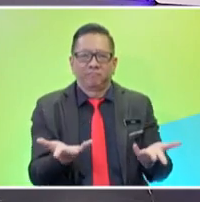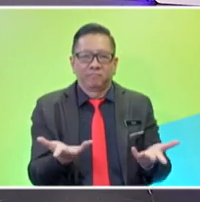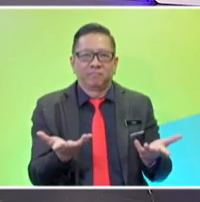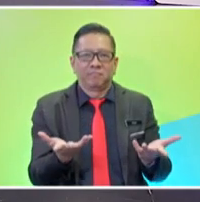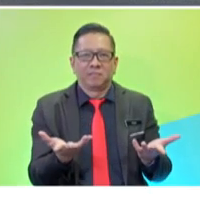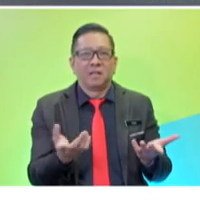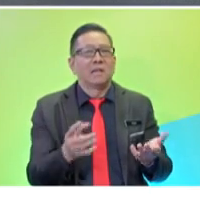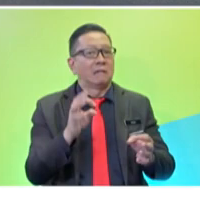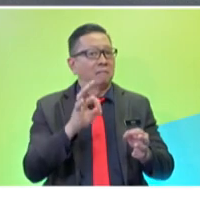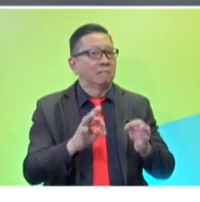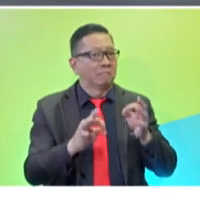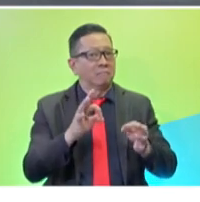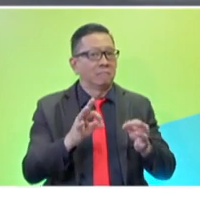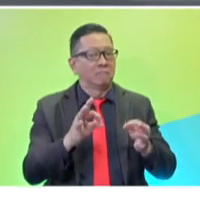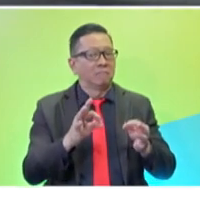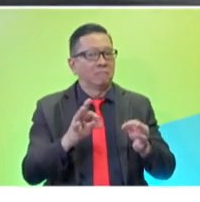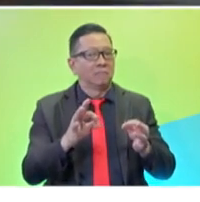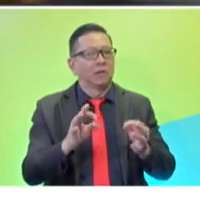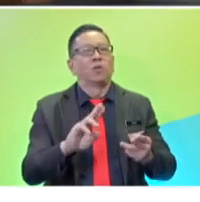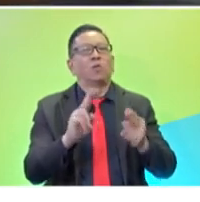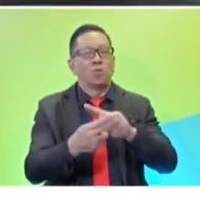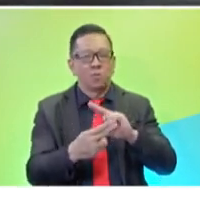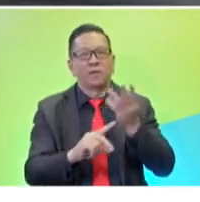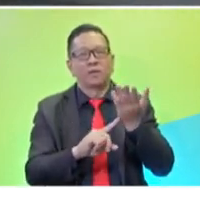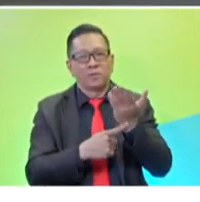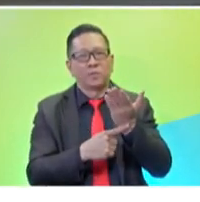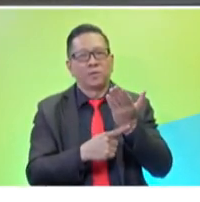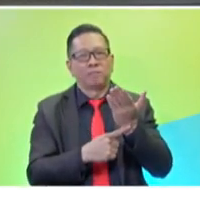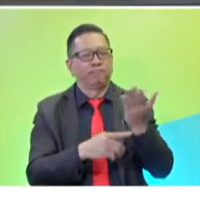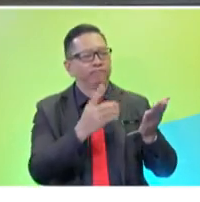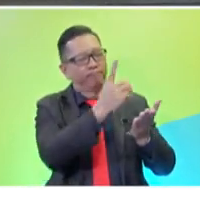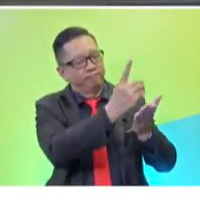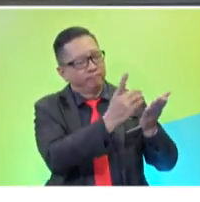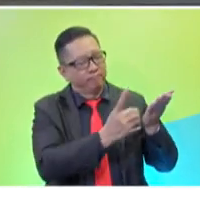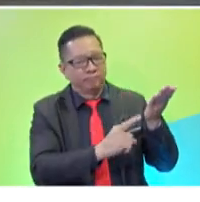ubah balik ada di sana